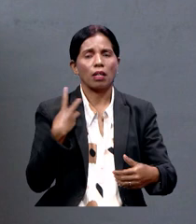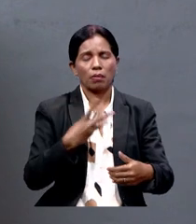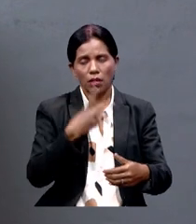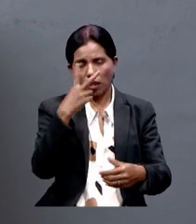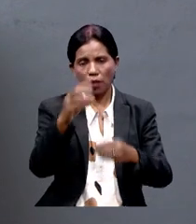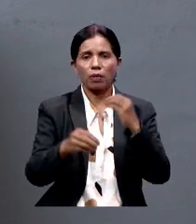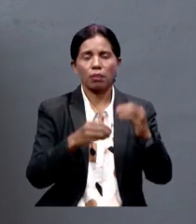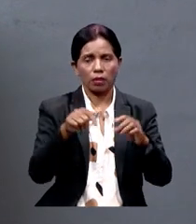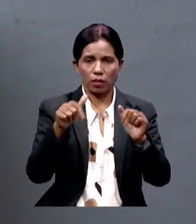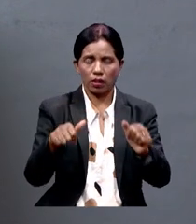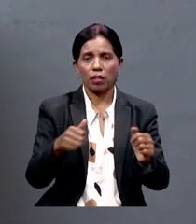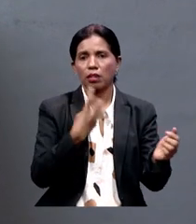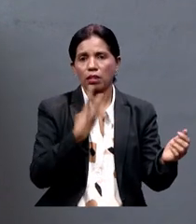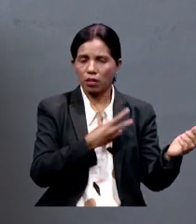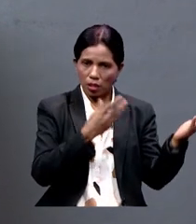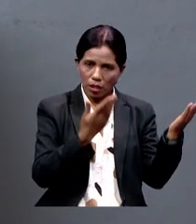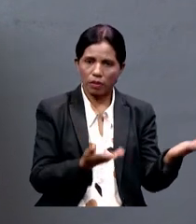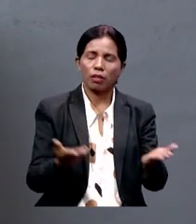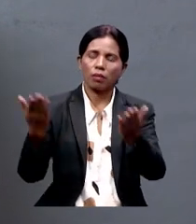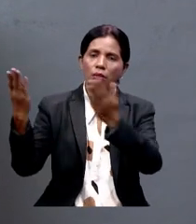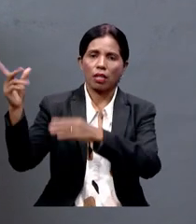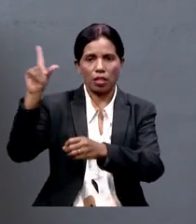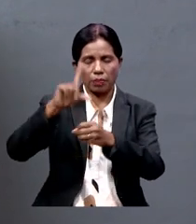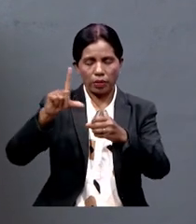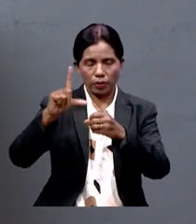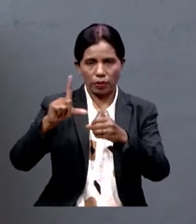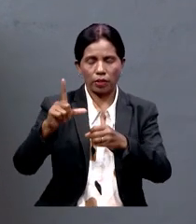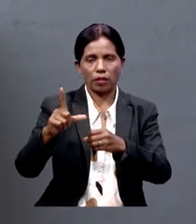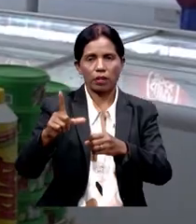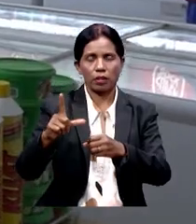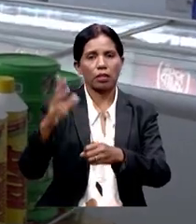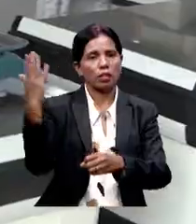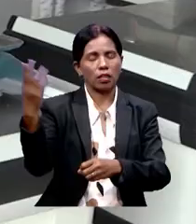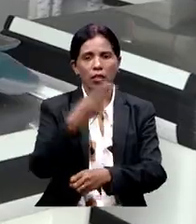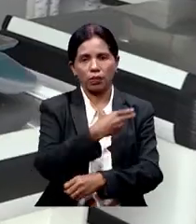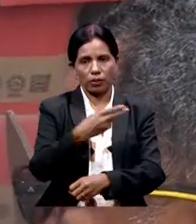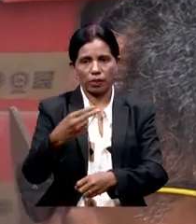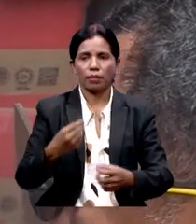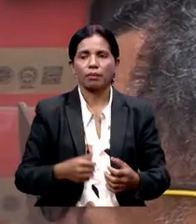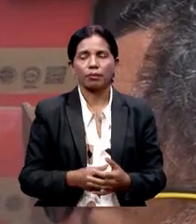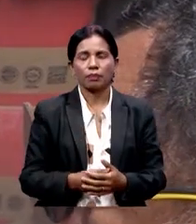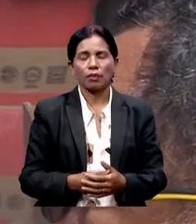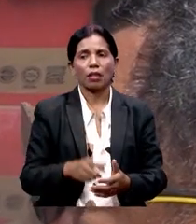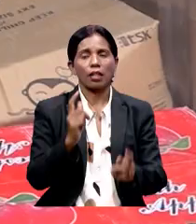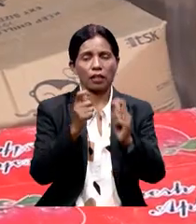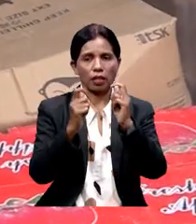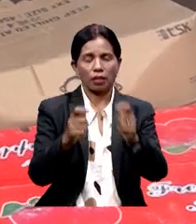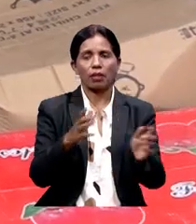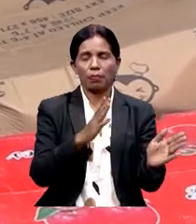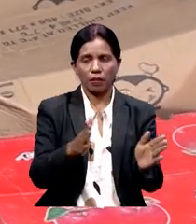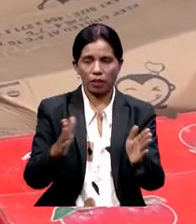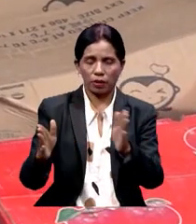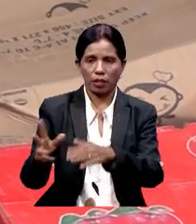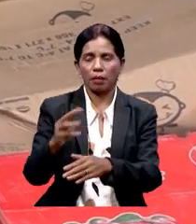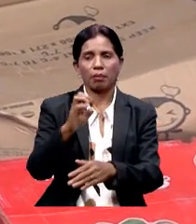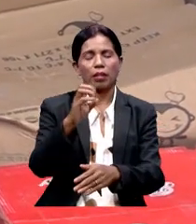ita seluri ba laboratorio PEPOM ya kupang. Teste parametro químico ne hanesan prosesu ka